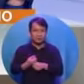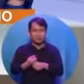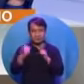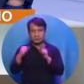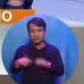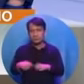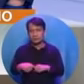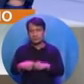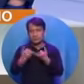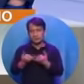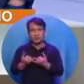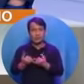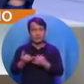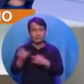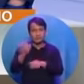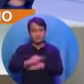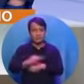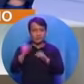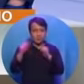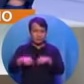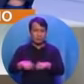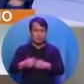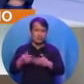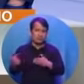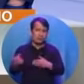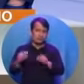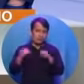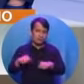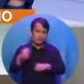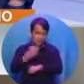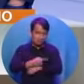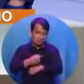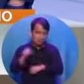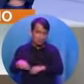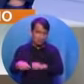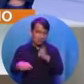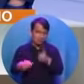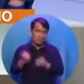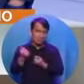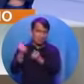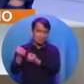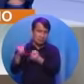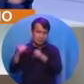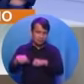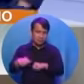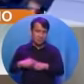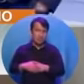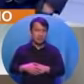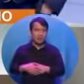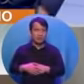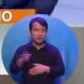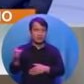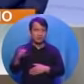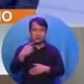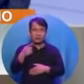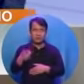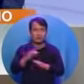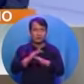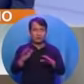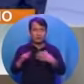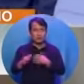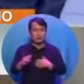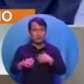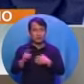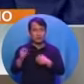Oo. Ngayong araw na lang po. Pwede na po siguro. Sige po, sir. Kung ano, hindi, sinadjust ko lang, baka pwede. Sandali, tanungin natin. Sige, hindi naman ako nagreklamo